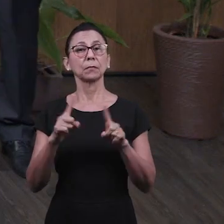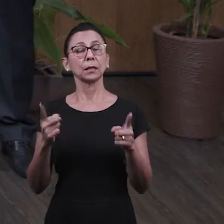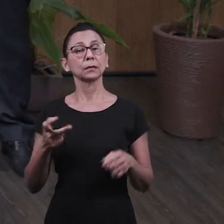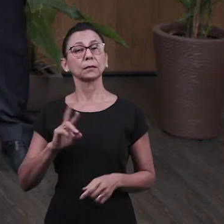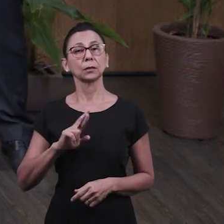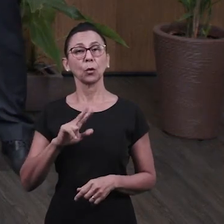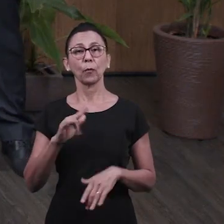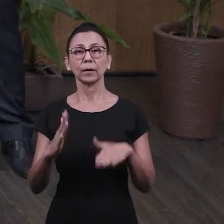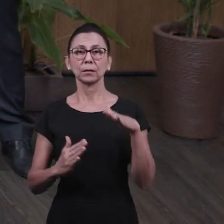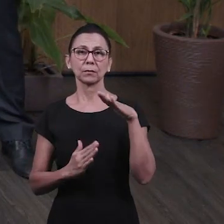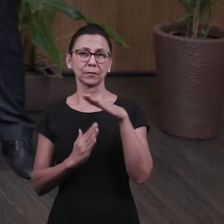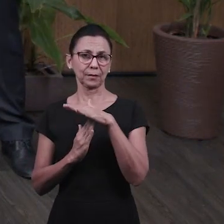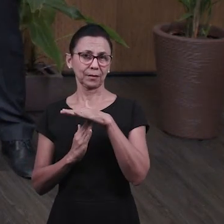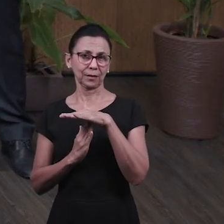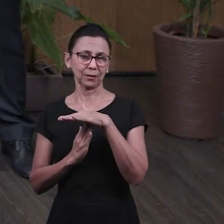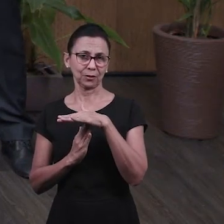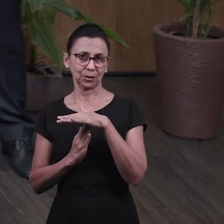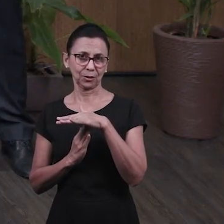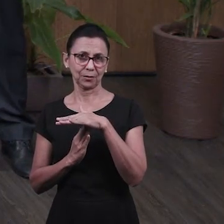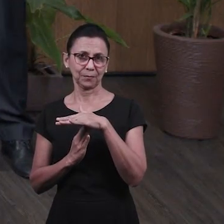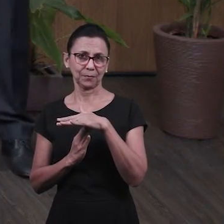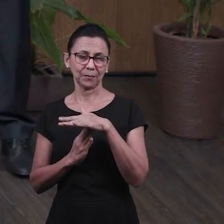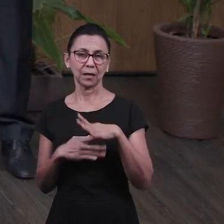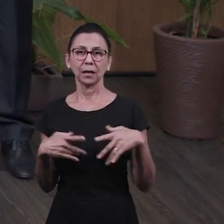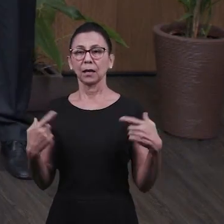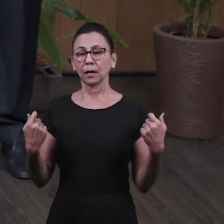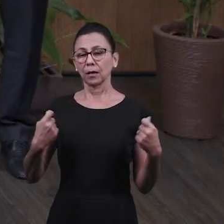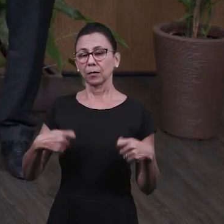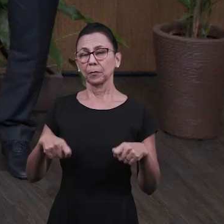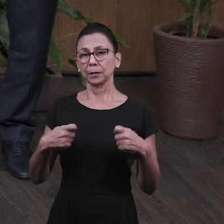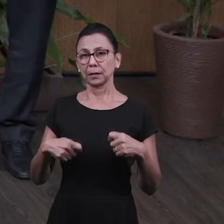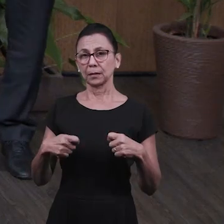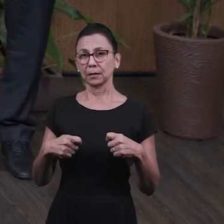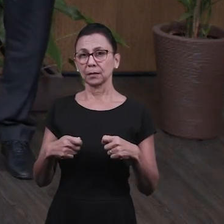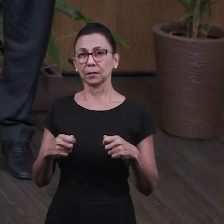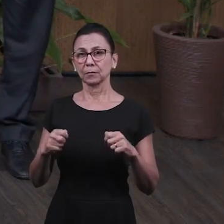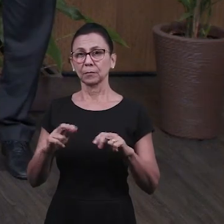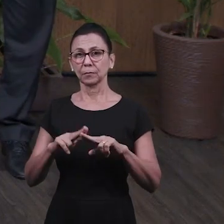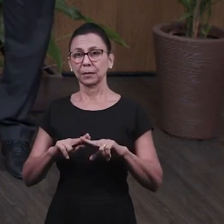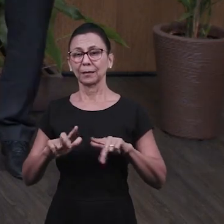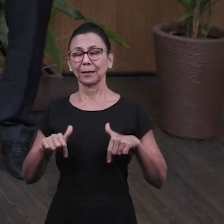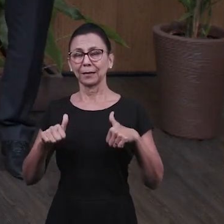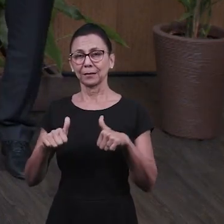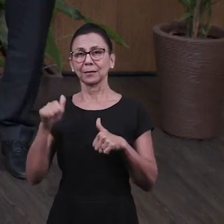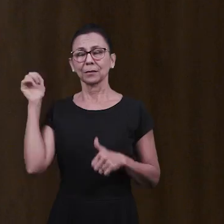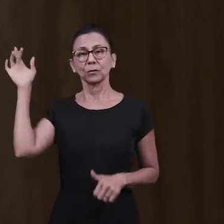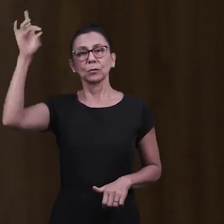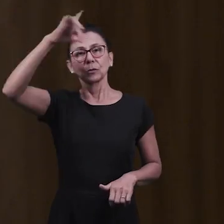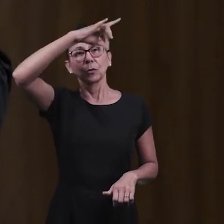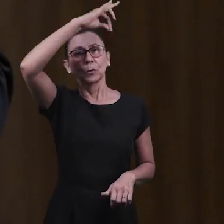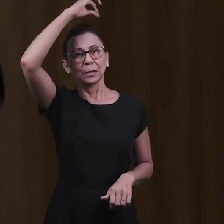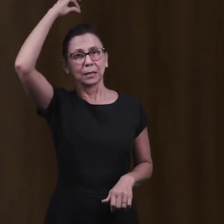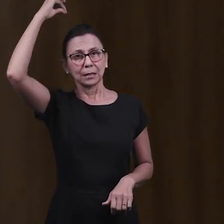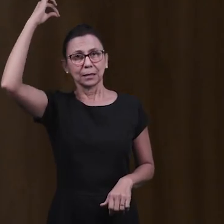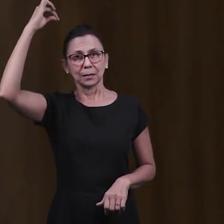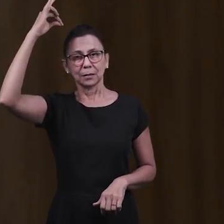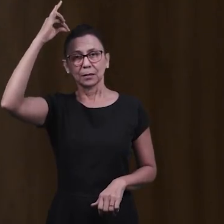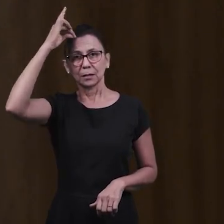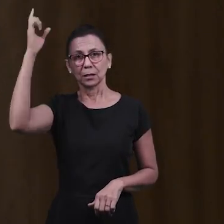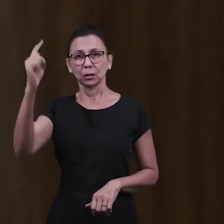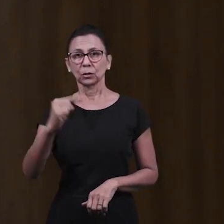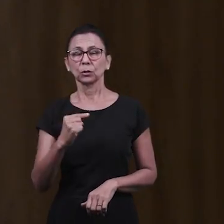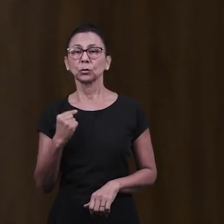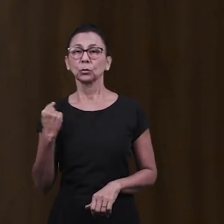mais n'est pas suffisant. Il est nécessaire que par l'action du Saint-Esprit,